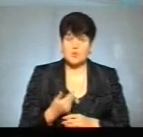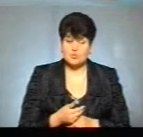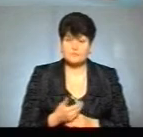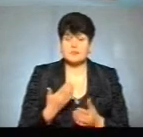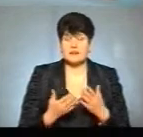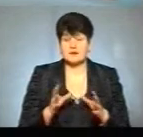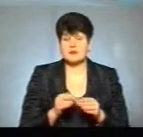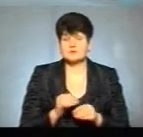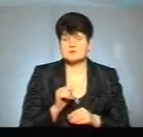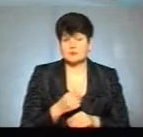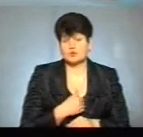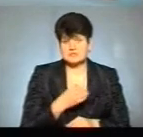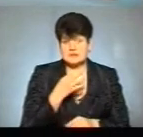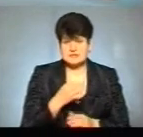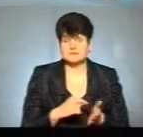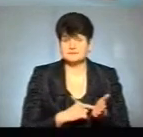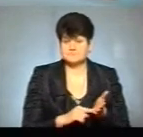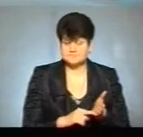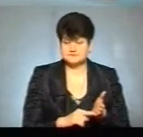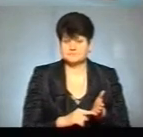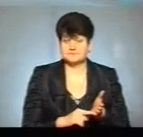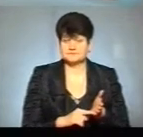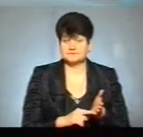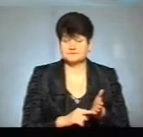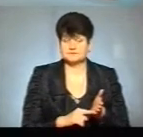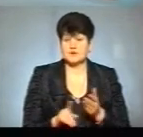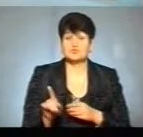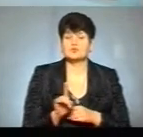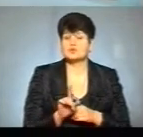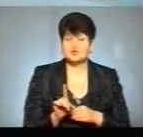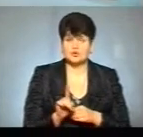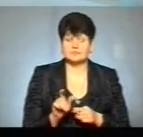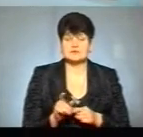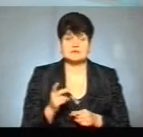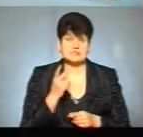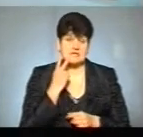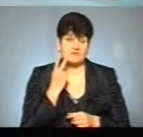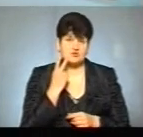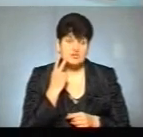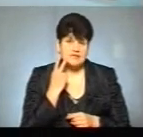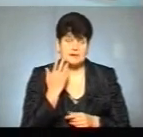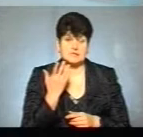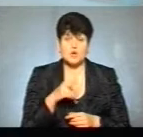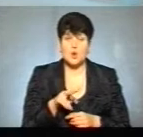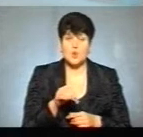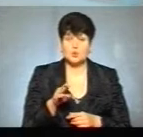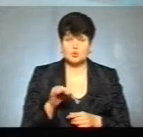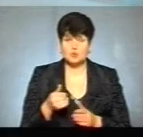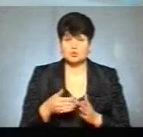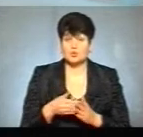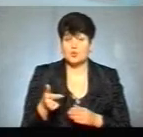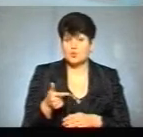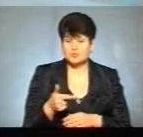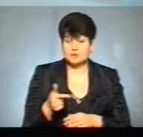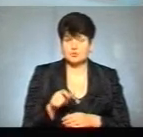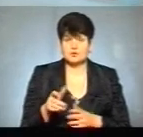разом з тим хочу сказати і зауважити один важливий момент. Що завжди, зазвичай, з лютого по грудень, громадяни,